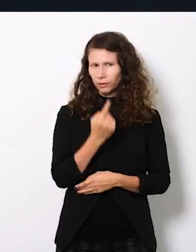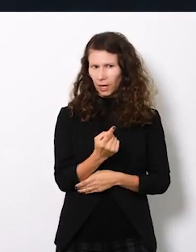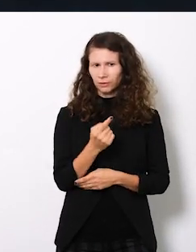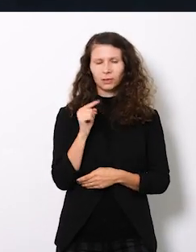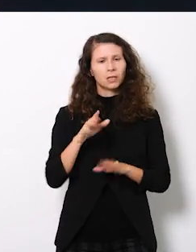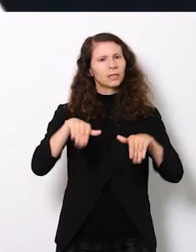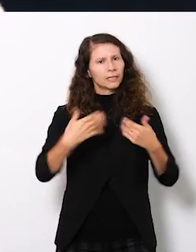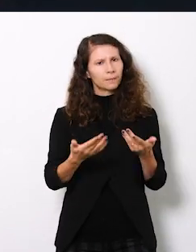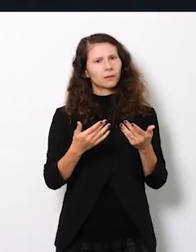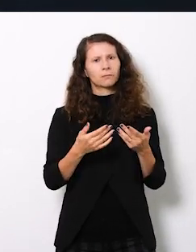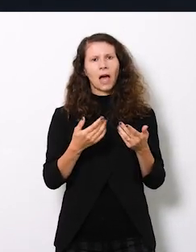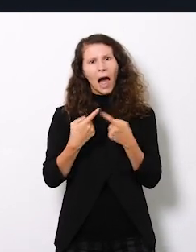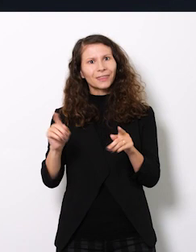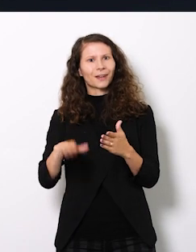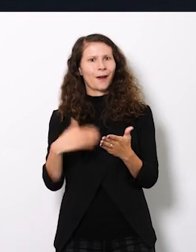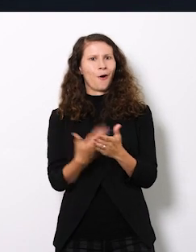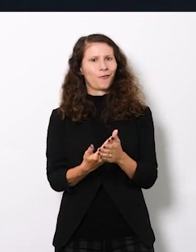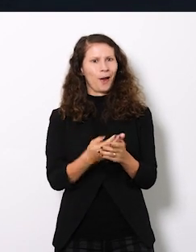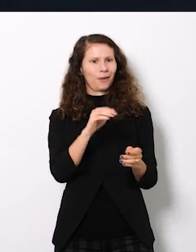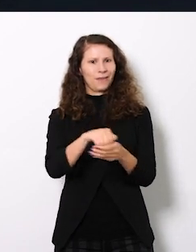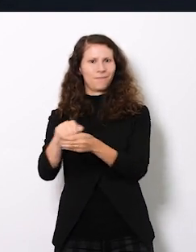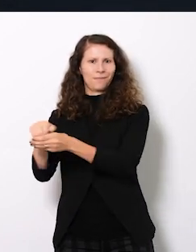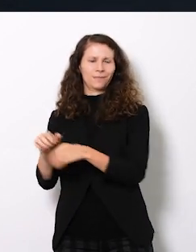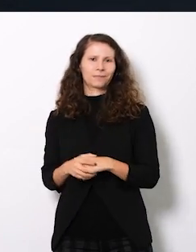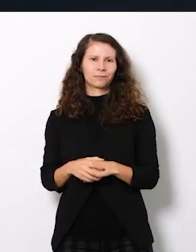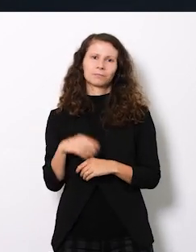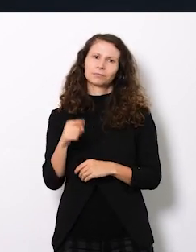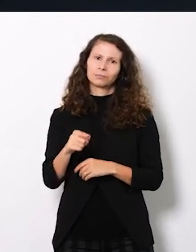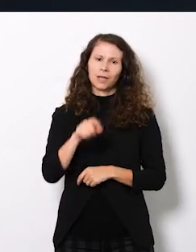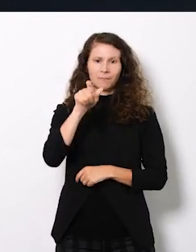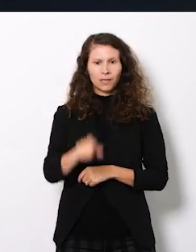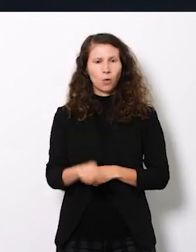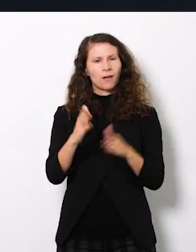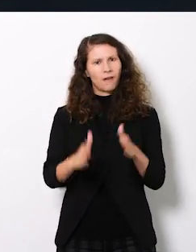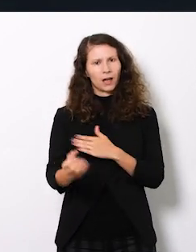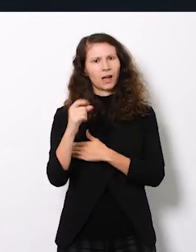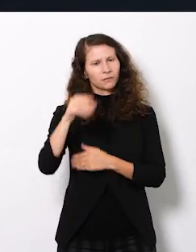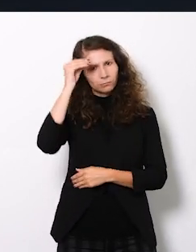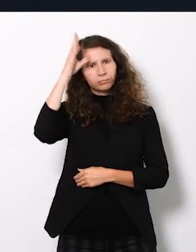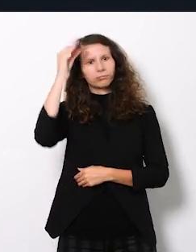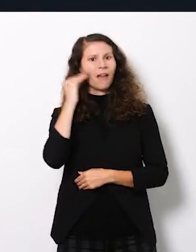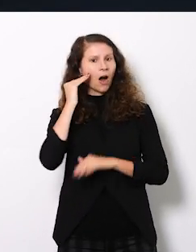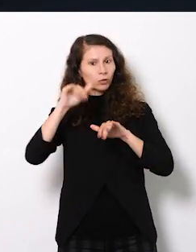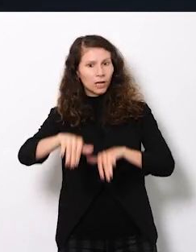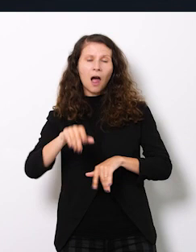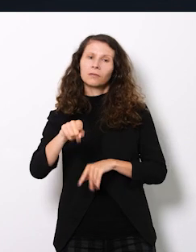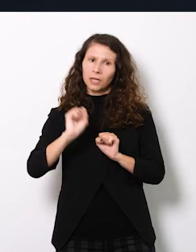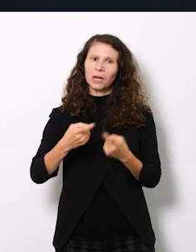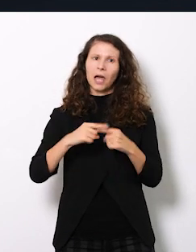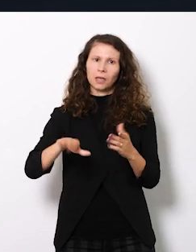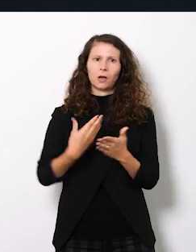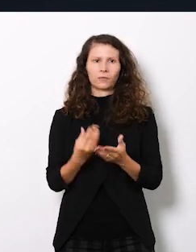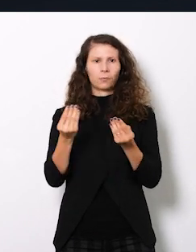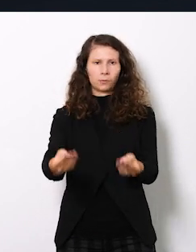es ja andere Aufgaben, eben die für eine erfahrene Kraft dann möglich sind. Ich will aber, weil Sie den Punkt kleine